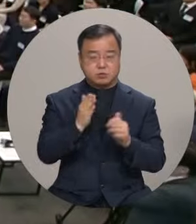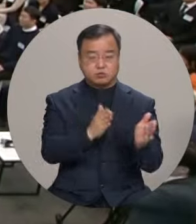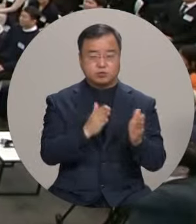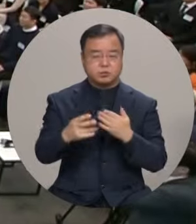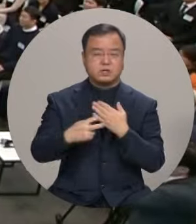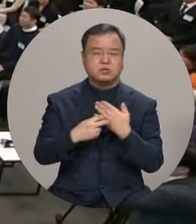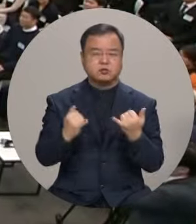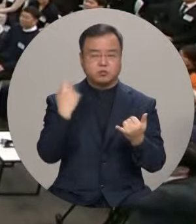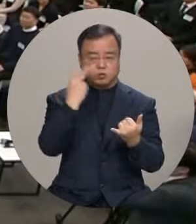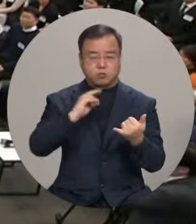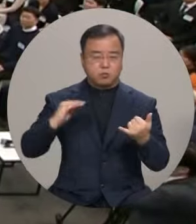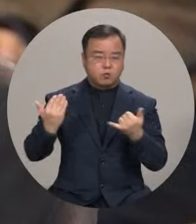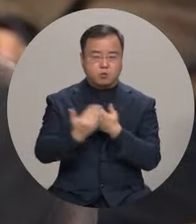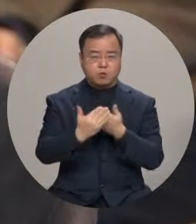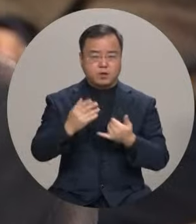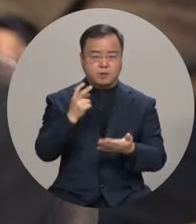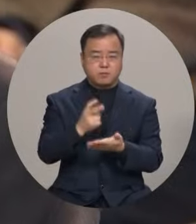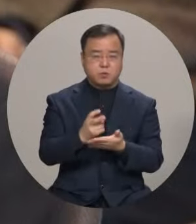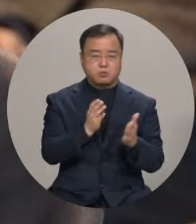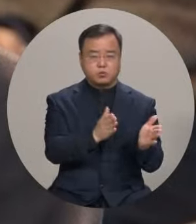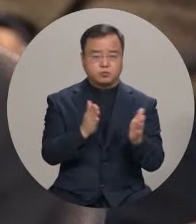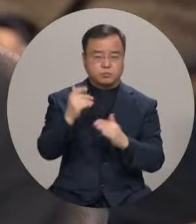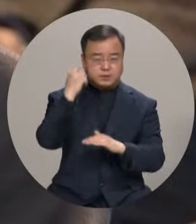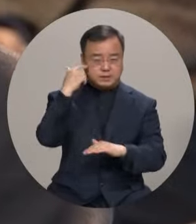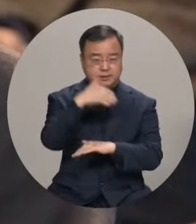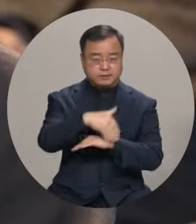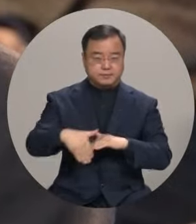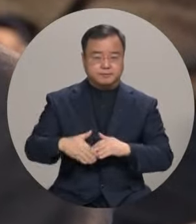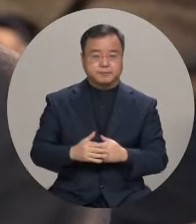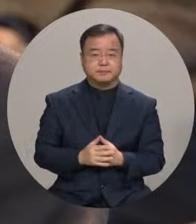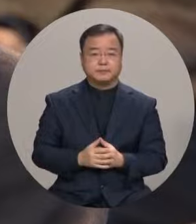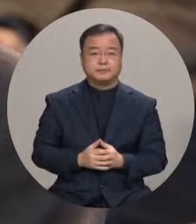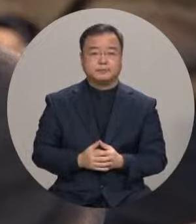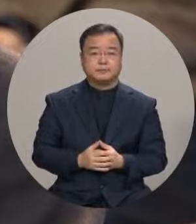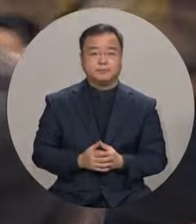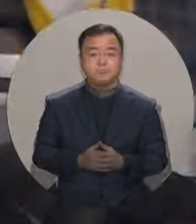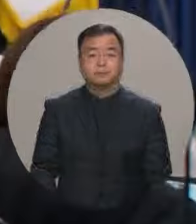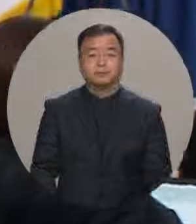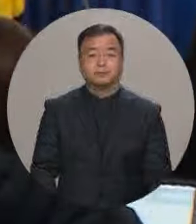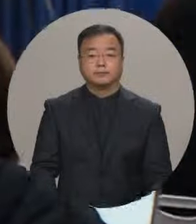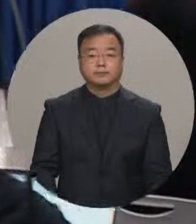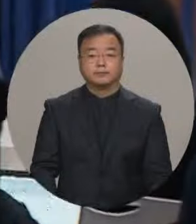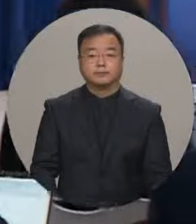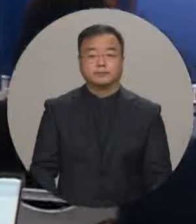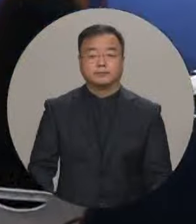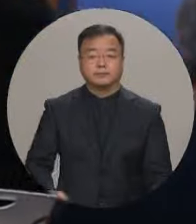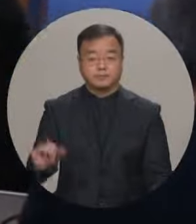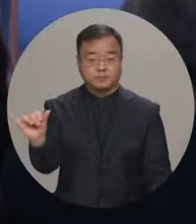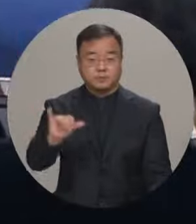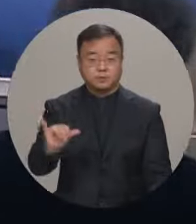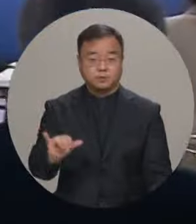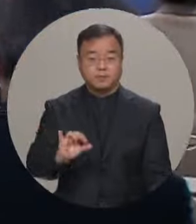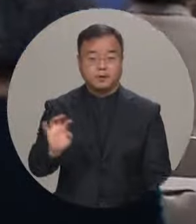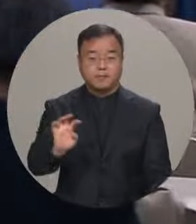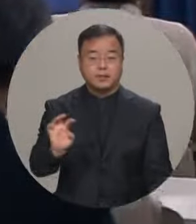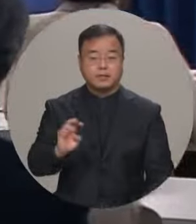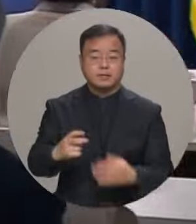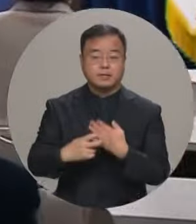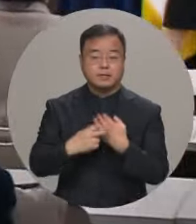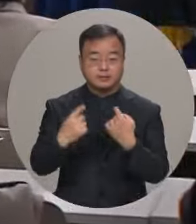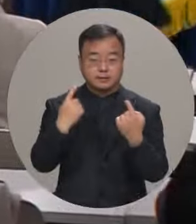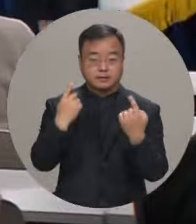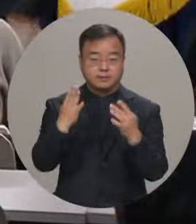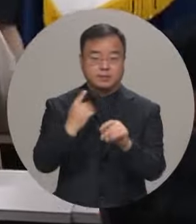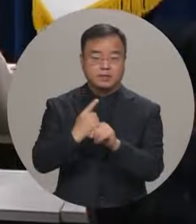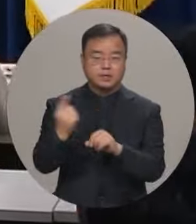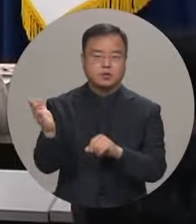제도도 마련하겠다고 밝혔습니다 EBS 뉴스 연입니다 전국 4개 의대가 당장 내년 입시부터